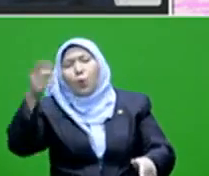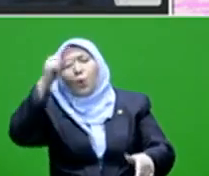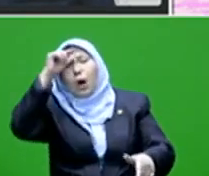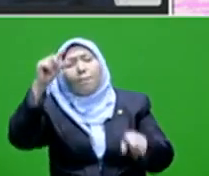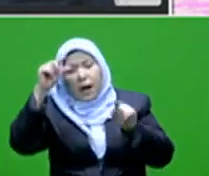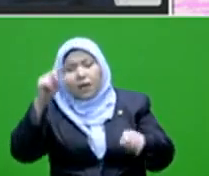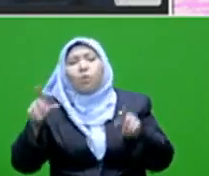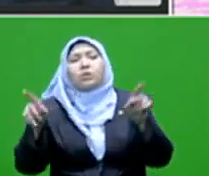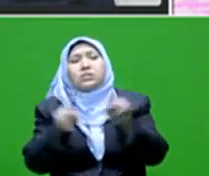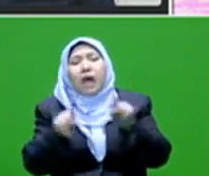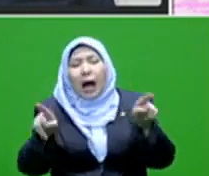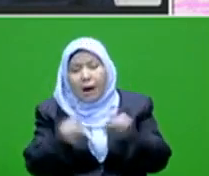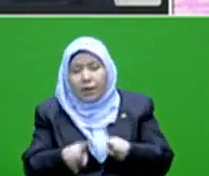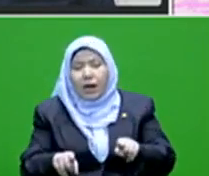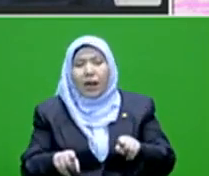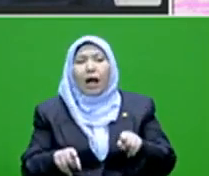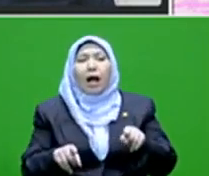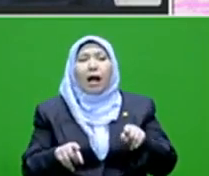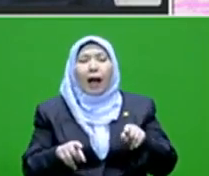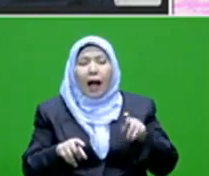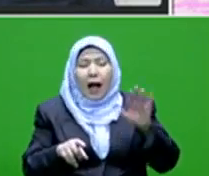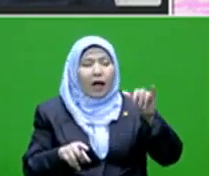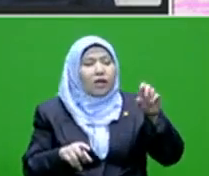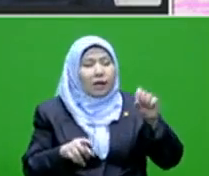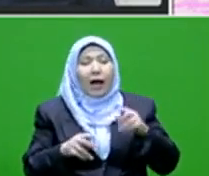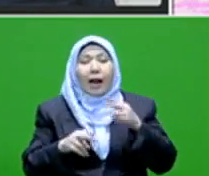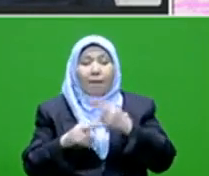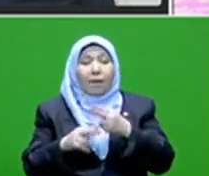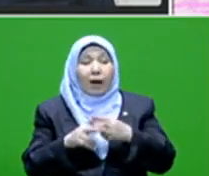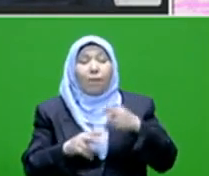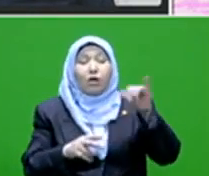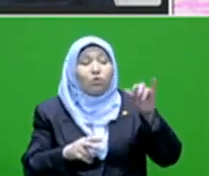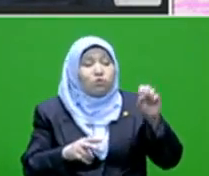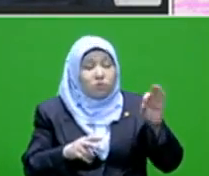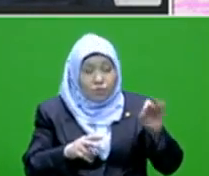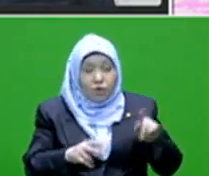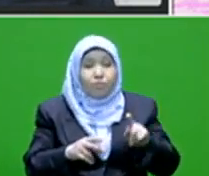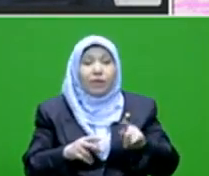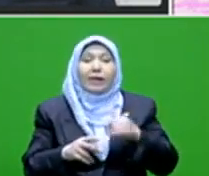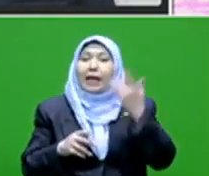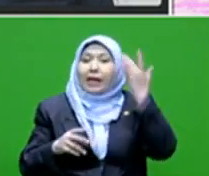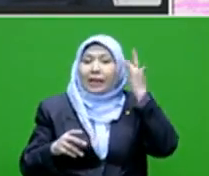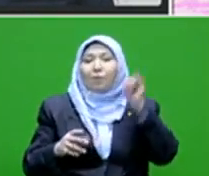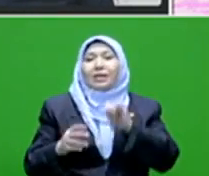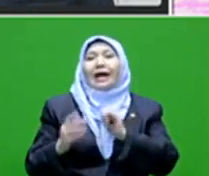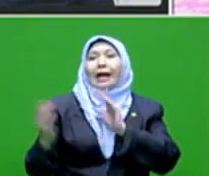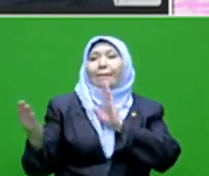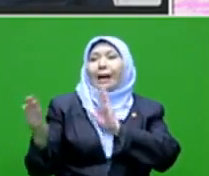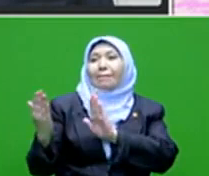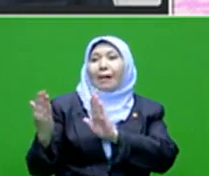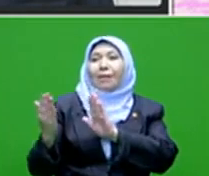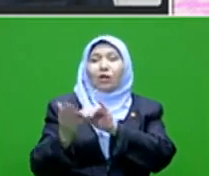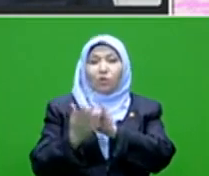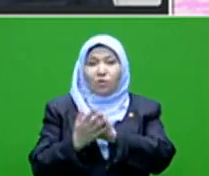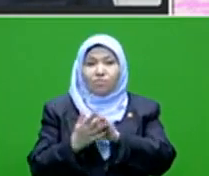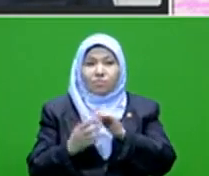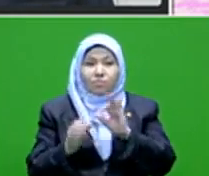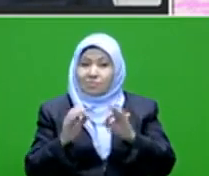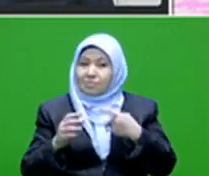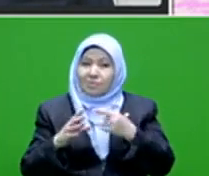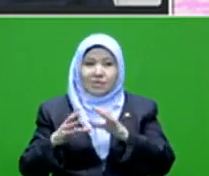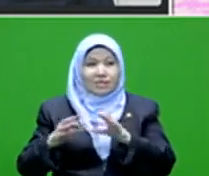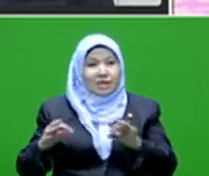dia, dalam bahasa istilah kita, yang nama Yusuf tu mencuri juga. Depa tak tahu hak depa bercakap tu Yusuf tu ada. Jadi kalau kita pun jadi macam